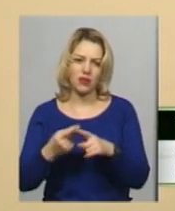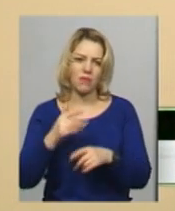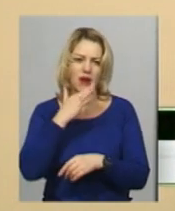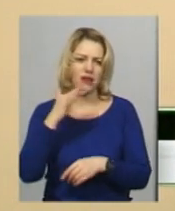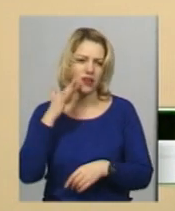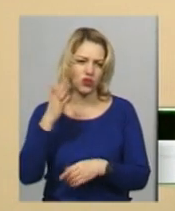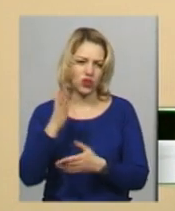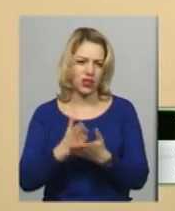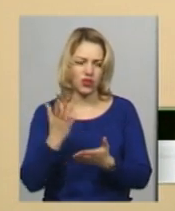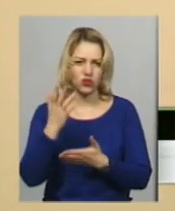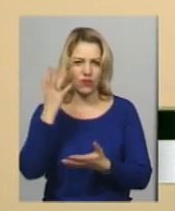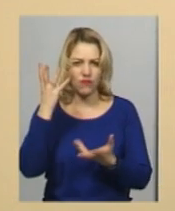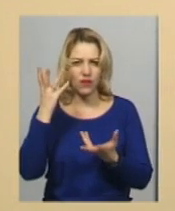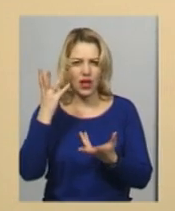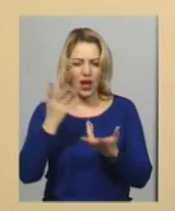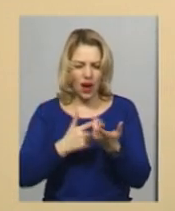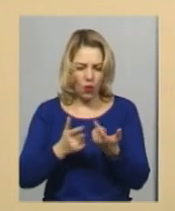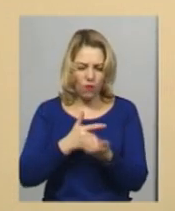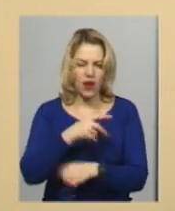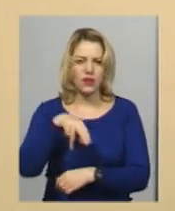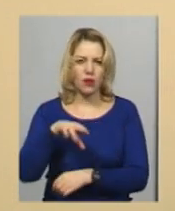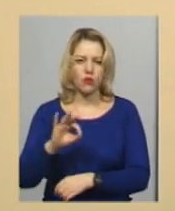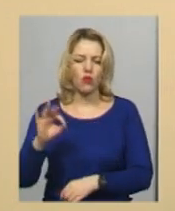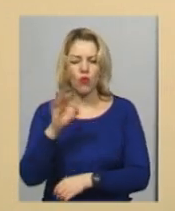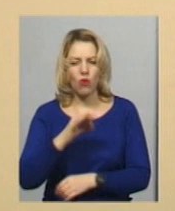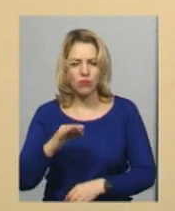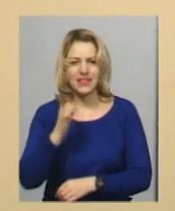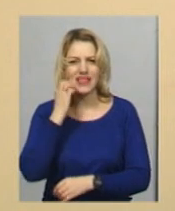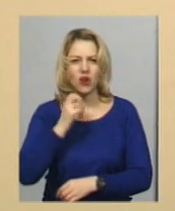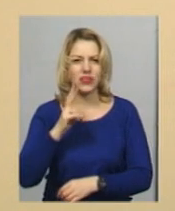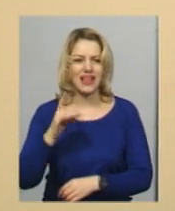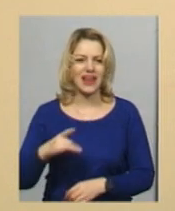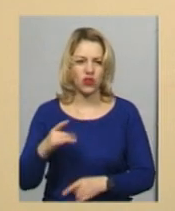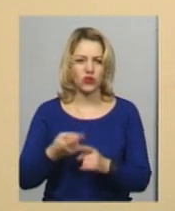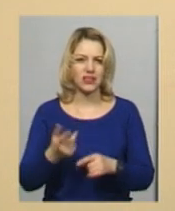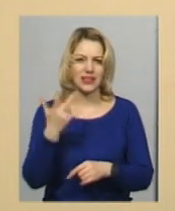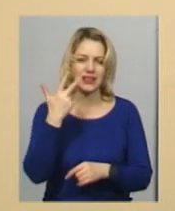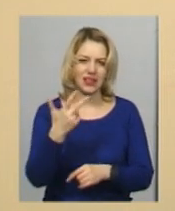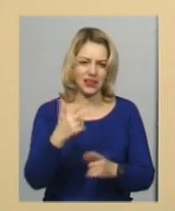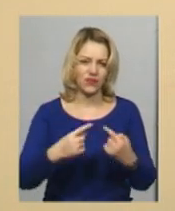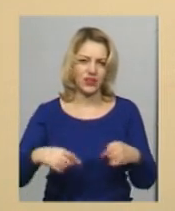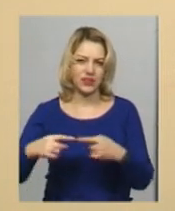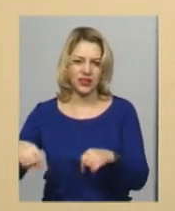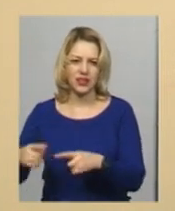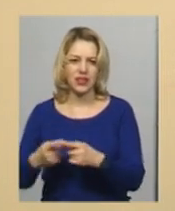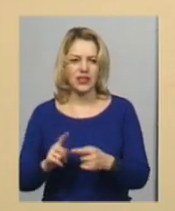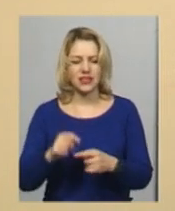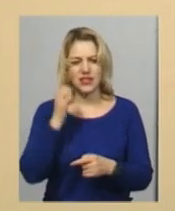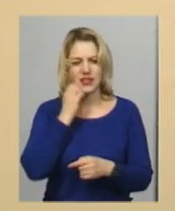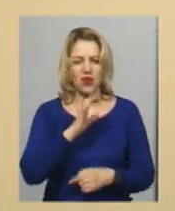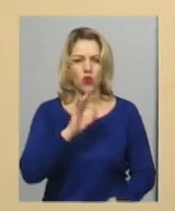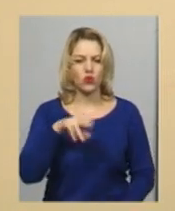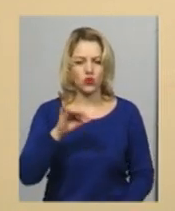багато, якщо рахувати в цілому по області. В Старокостянтинівському районі це три відділення. Це Старий